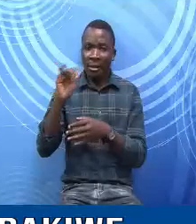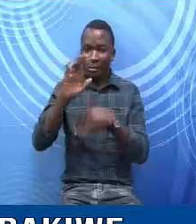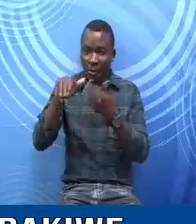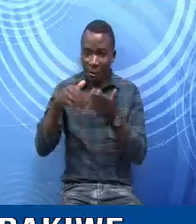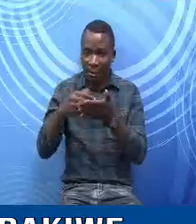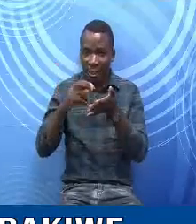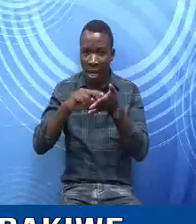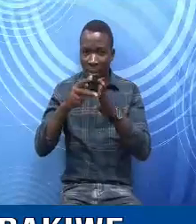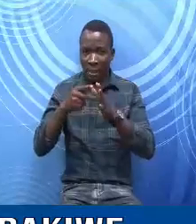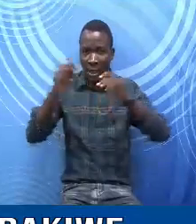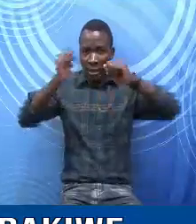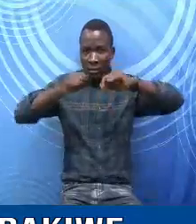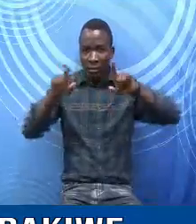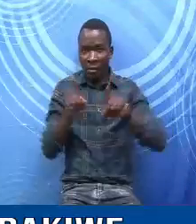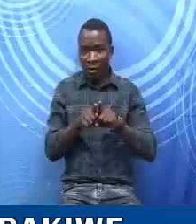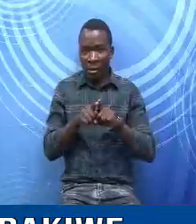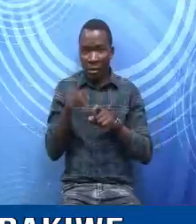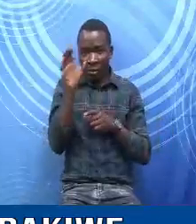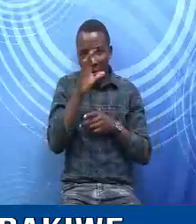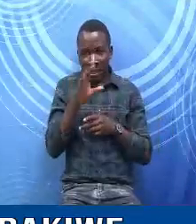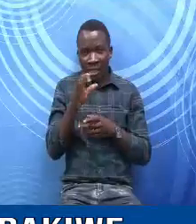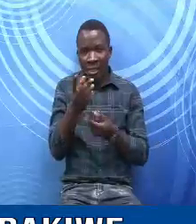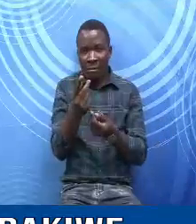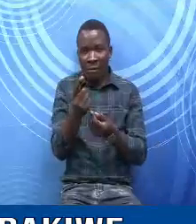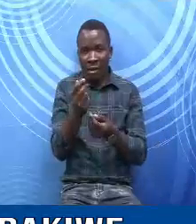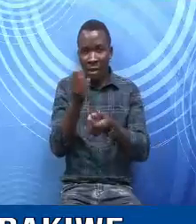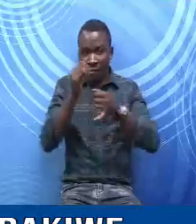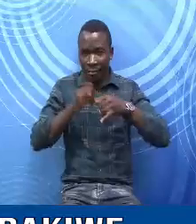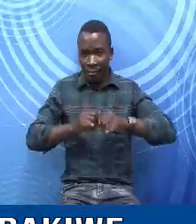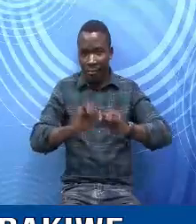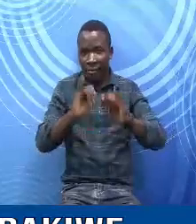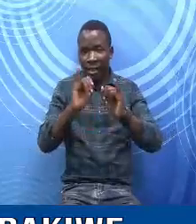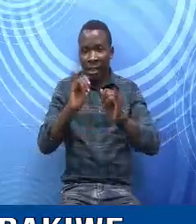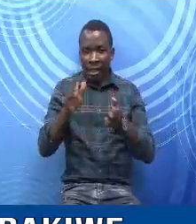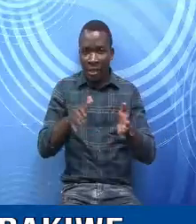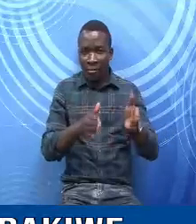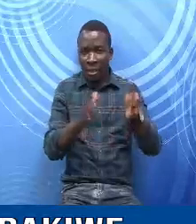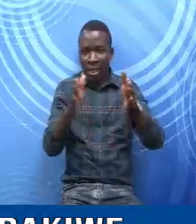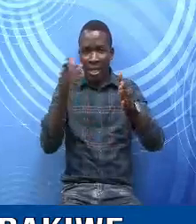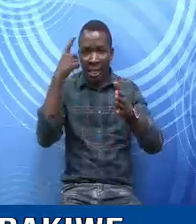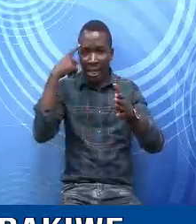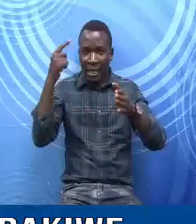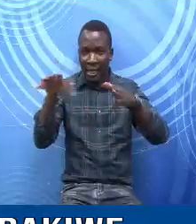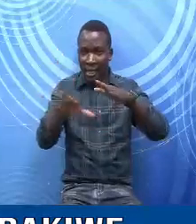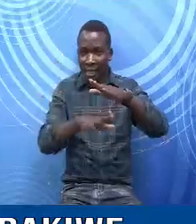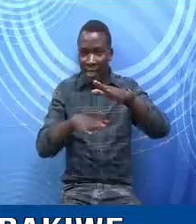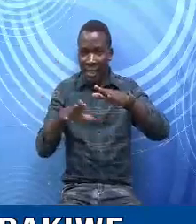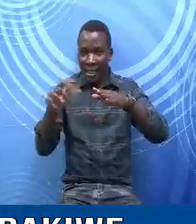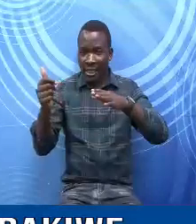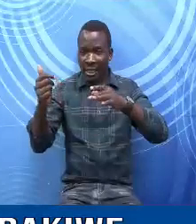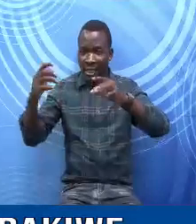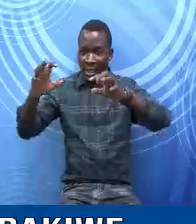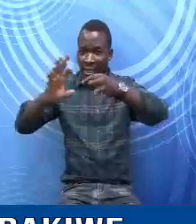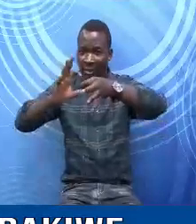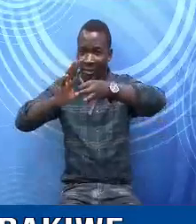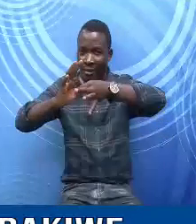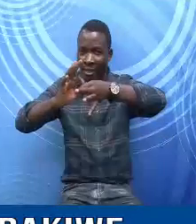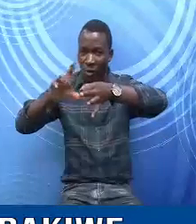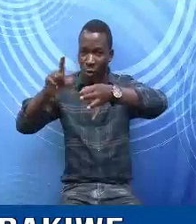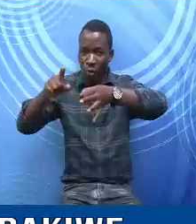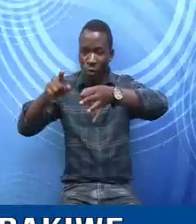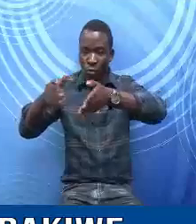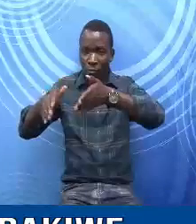kugira ngo ushyirwe mu bikorwa hanyuma izo kaburimbo ziciriritse zindi hari uzashamikira kuri uyu nguyu mubona uri